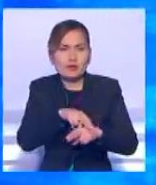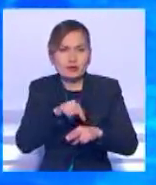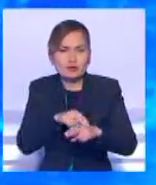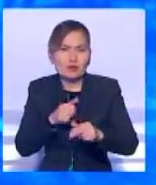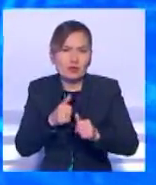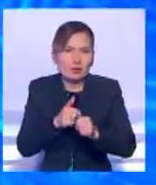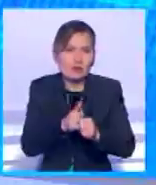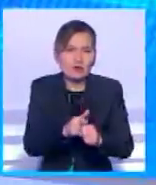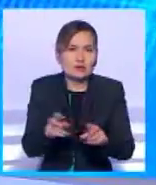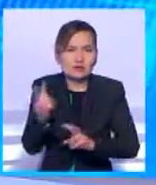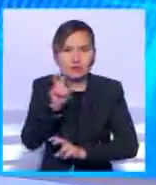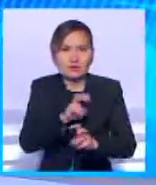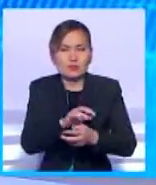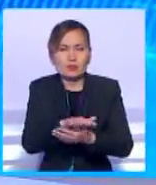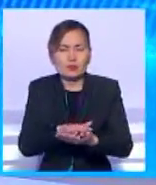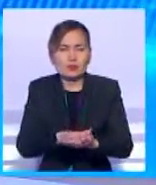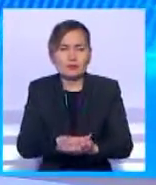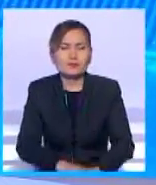іздестіріп жатыр.